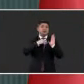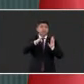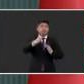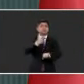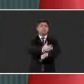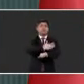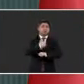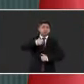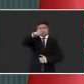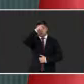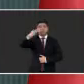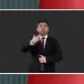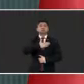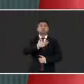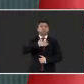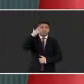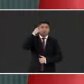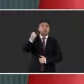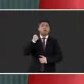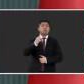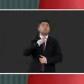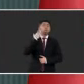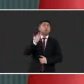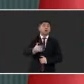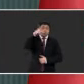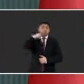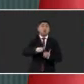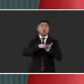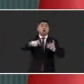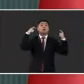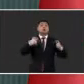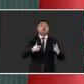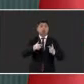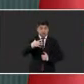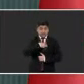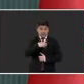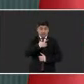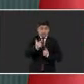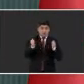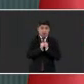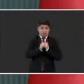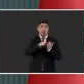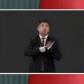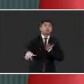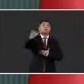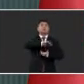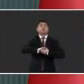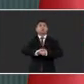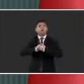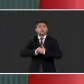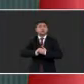dik bir Türkiye var. Bugün artık her alanda kendisiyle birlikte tüm dostlarının